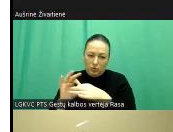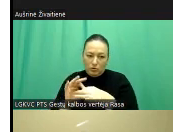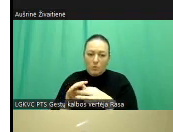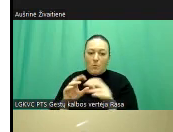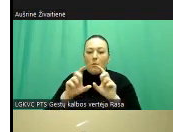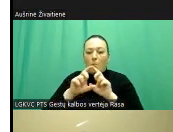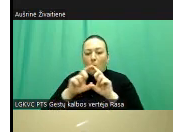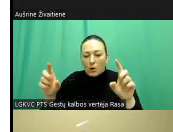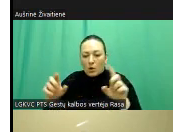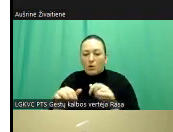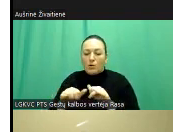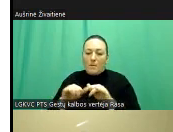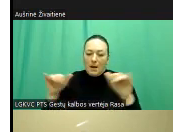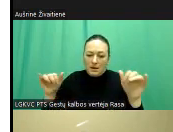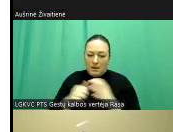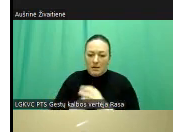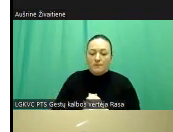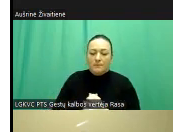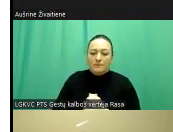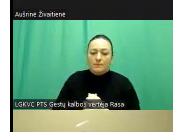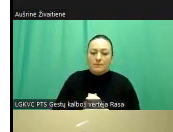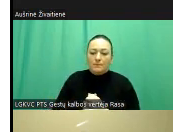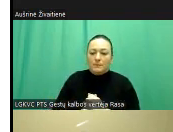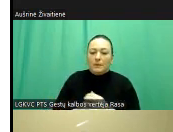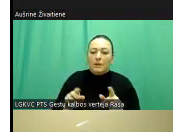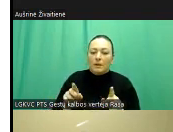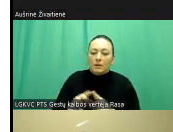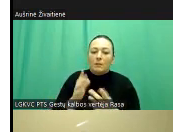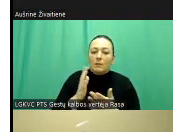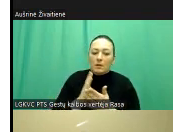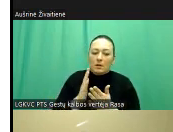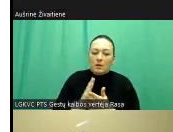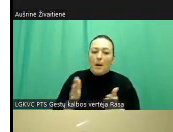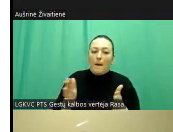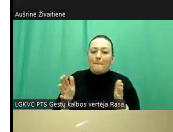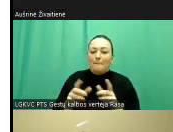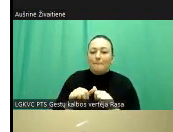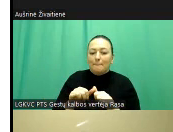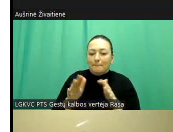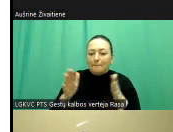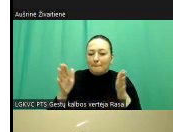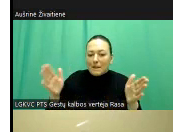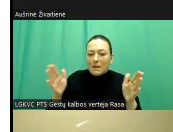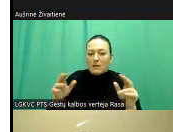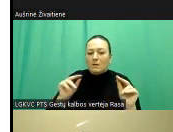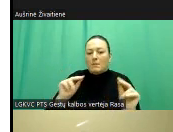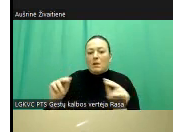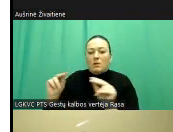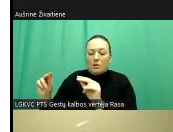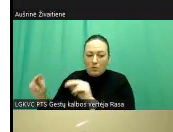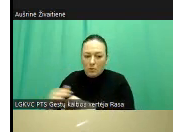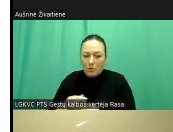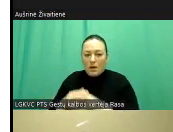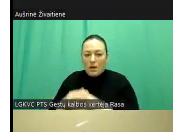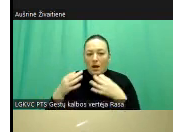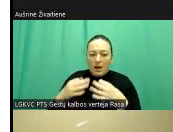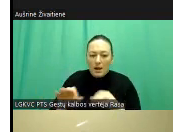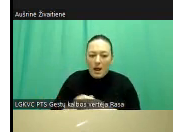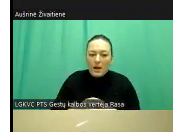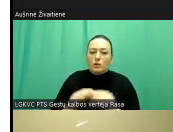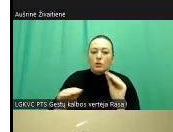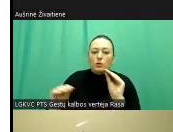mokyklų plėtra. Ir taip, tai yra plati pedagoginė autonomija, ir ji leidžia sukurti